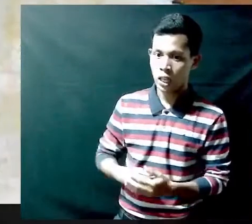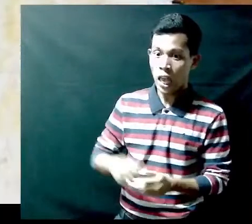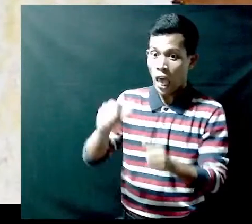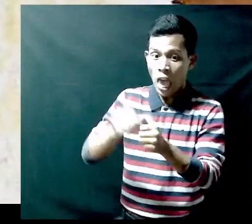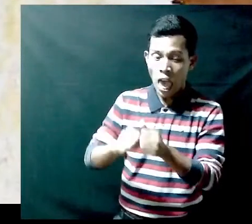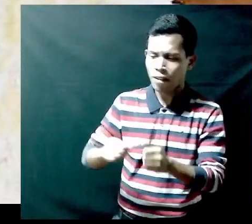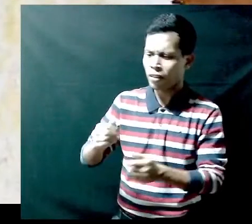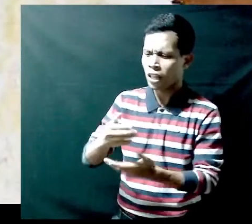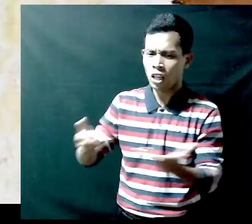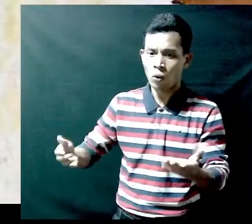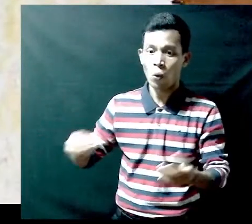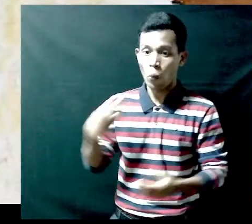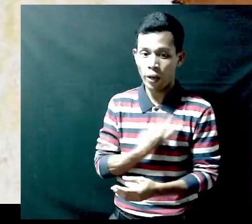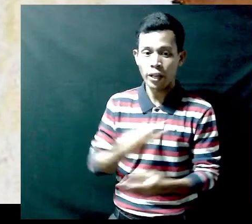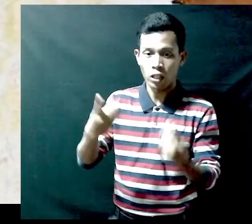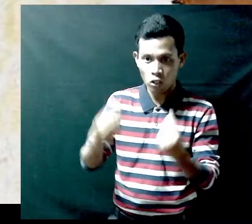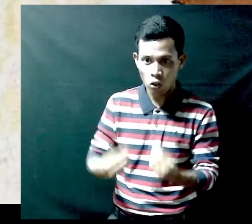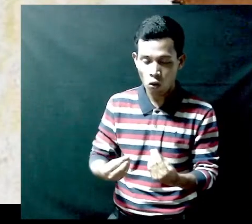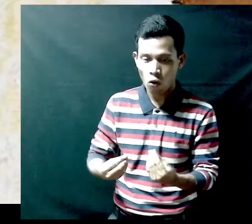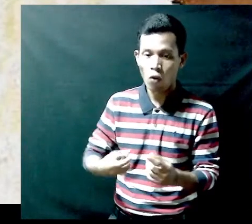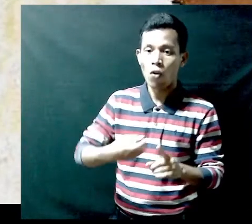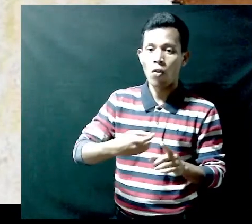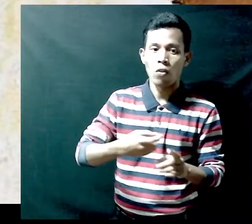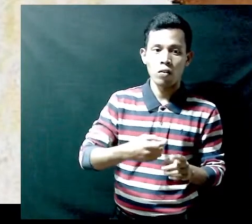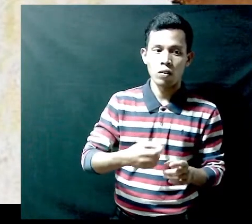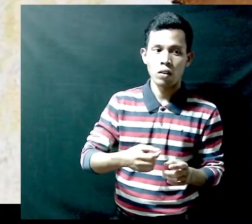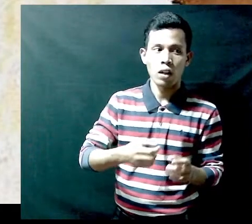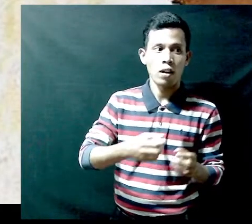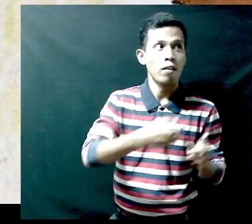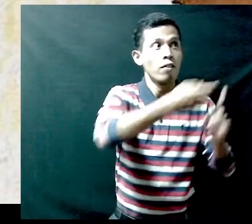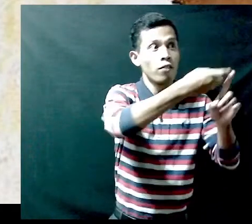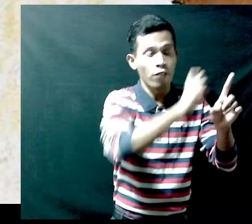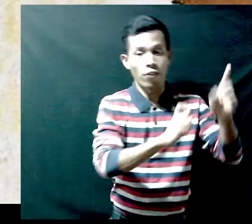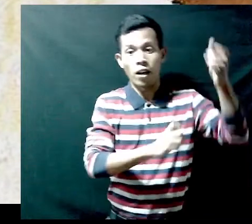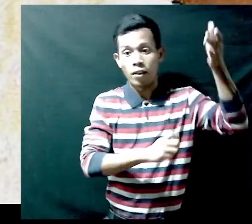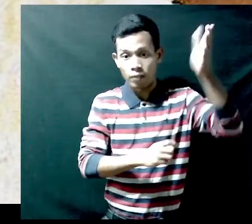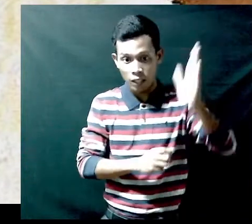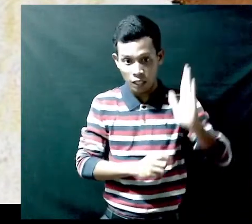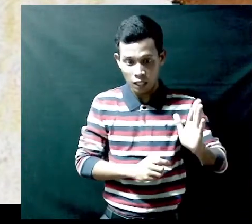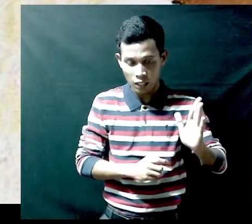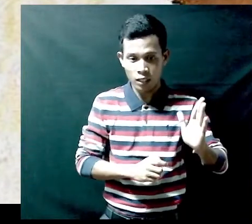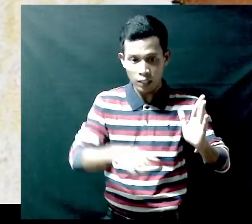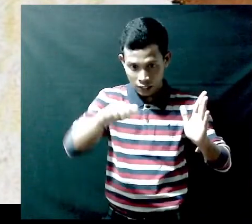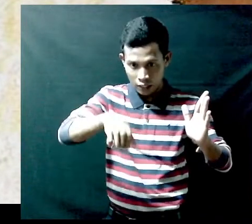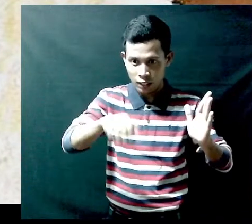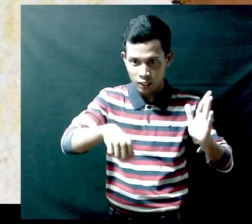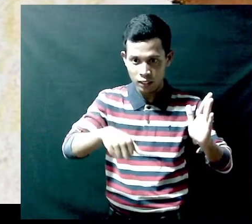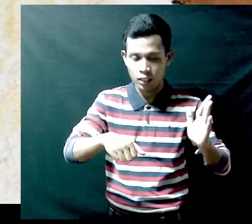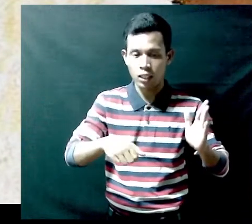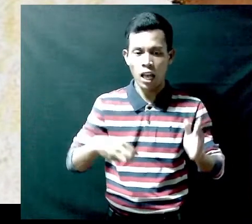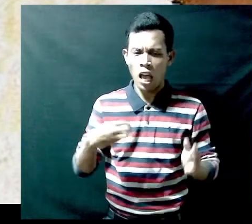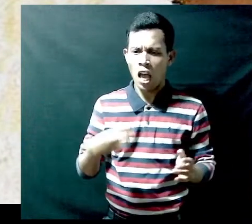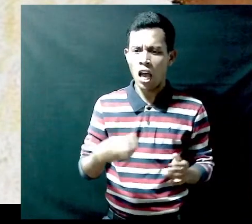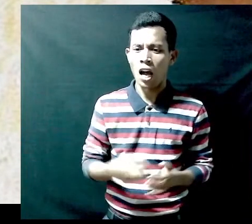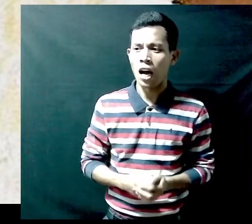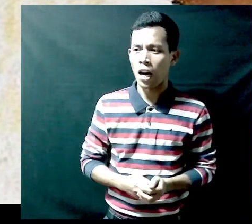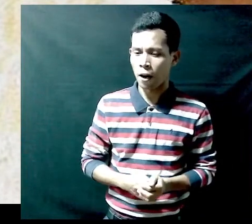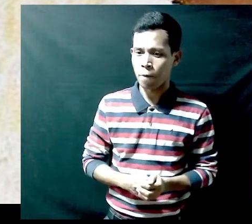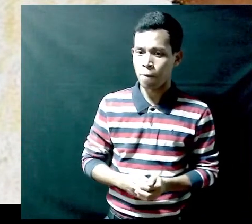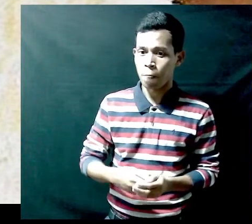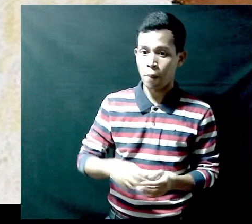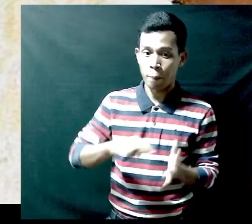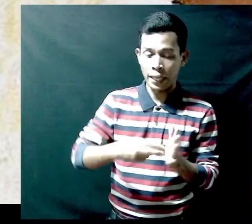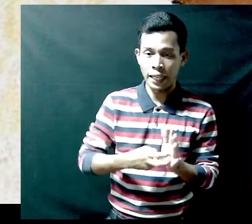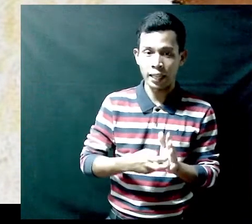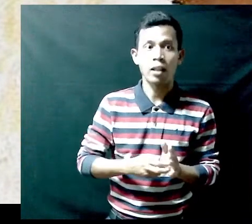Everything we do must come out from Him. Dapat at ang ginagawa natin galing sa Kanya. It means according to His perfect